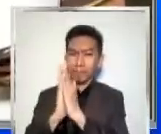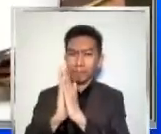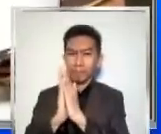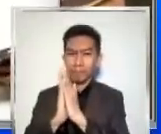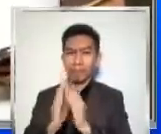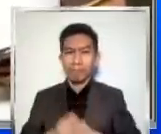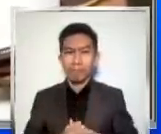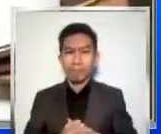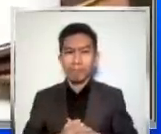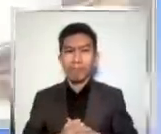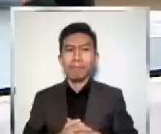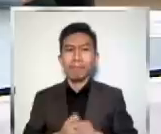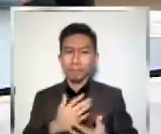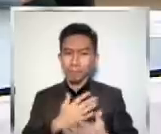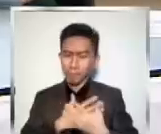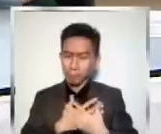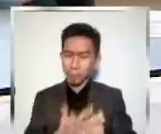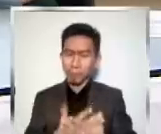salamat, Marie Zumali.